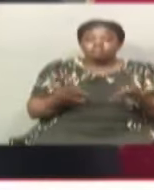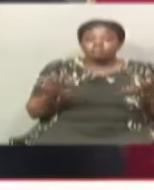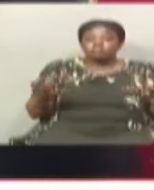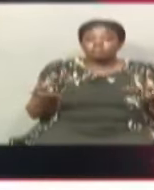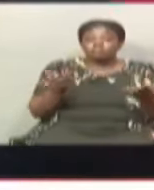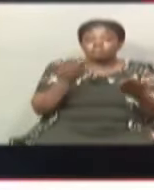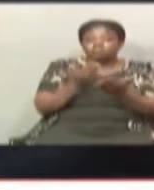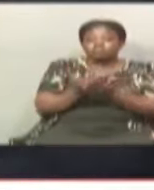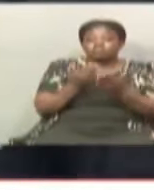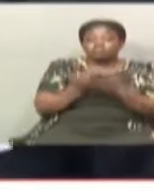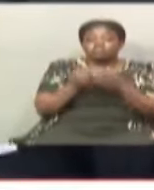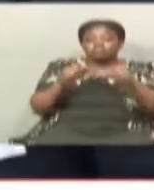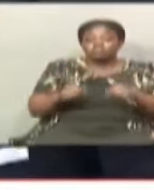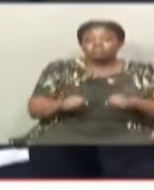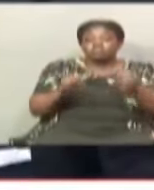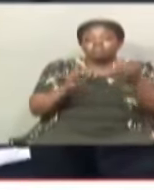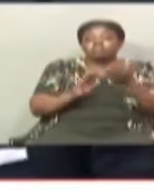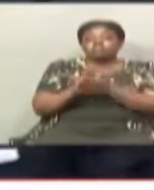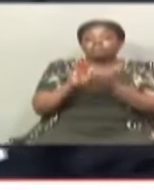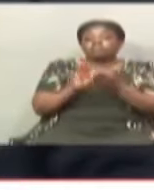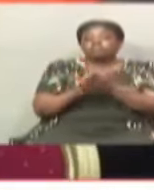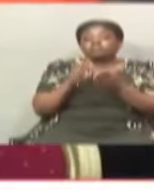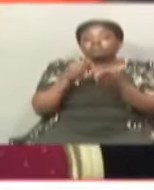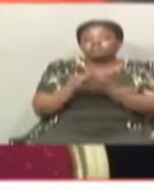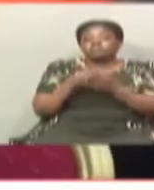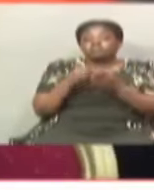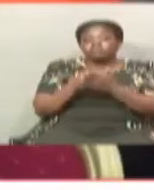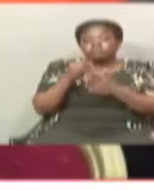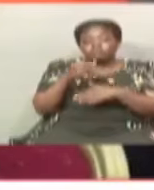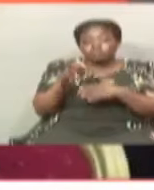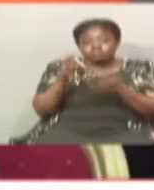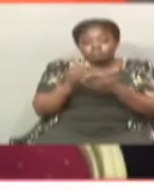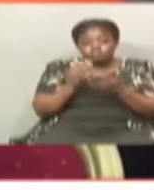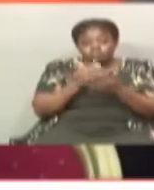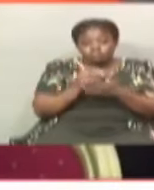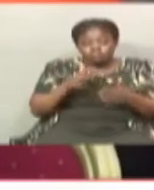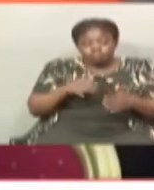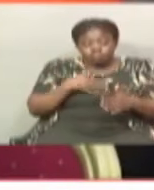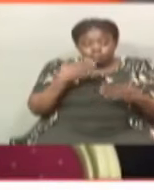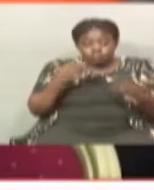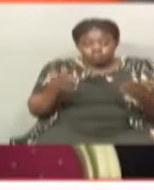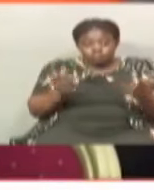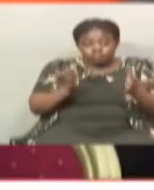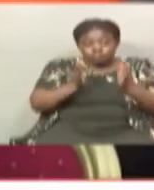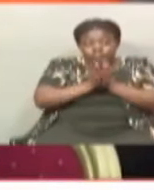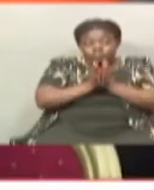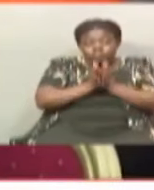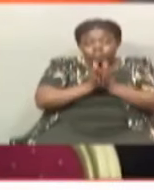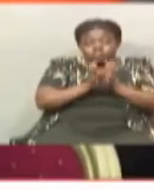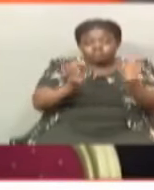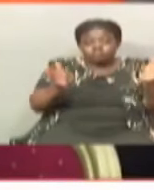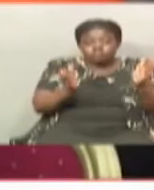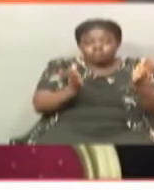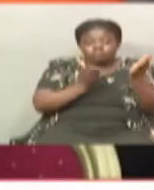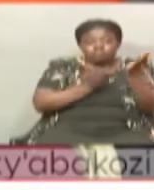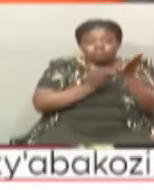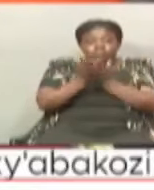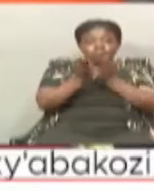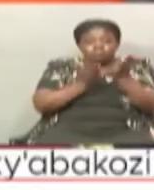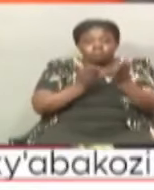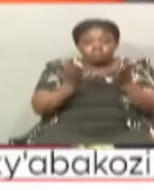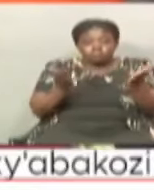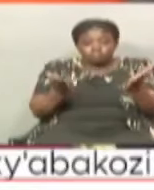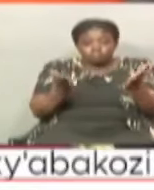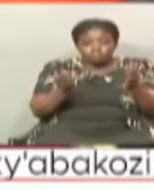okusaba mukama we ensaasaanya y'ensimbi zino. Because in my career as a public servant, in my career